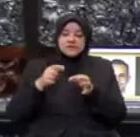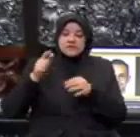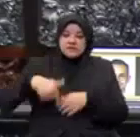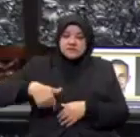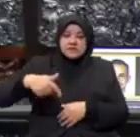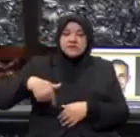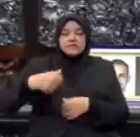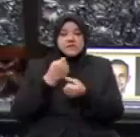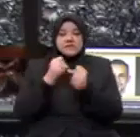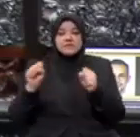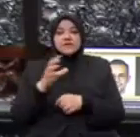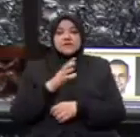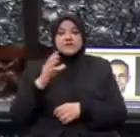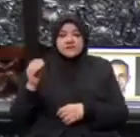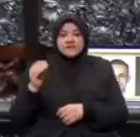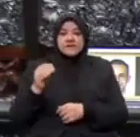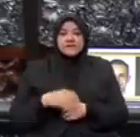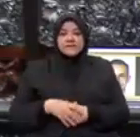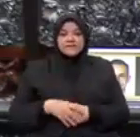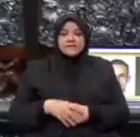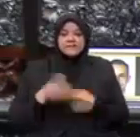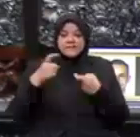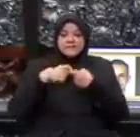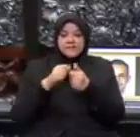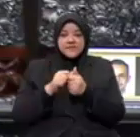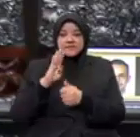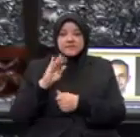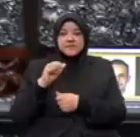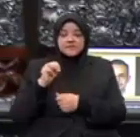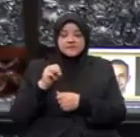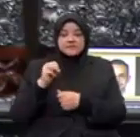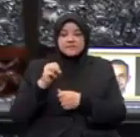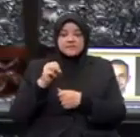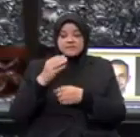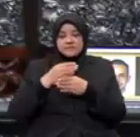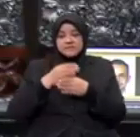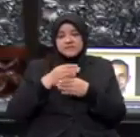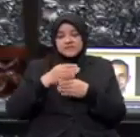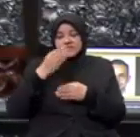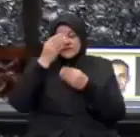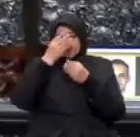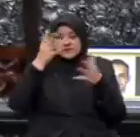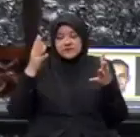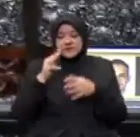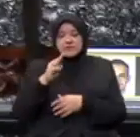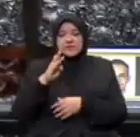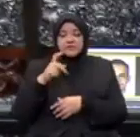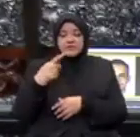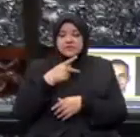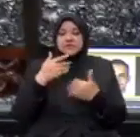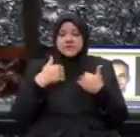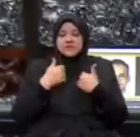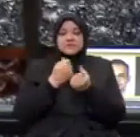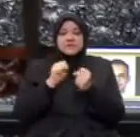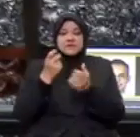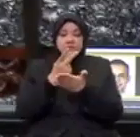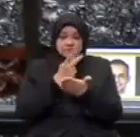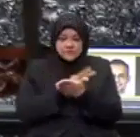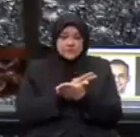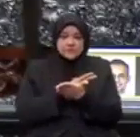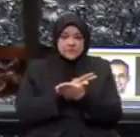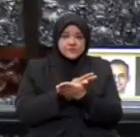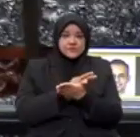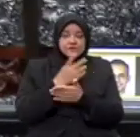kelewatan. Dan mengenai BIM, Building Information Modeling, memang kita ada menyediakan